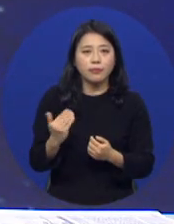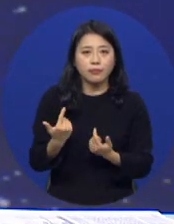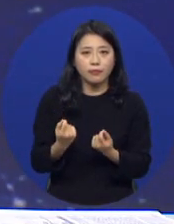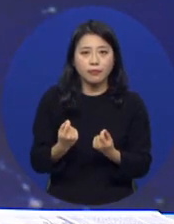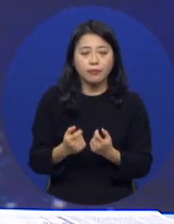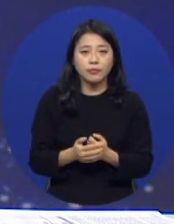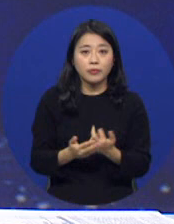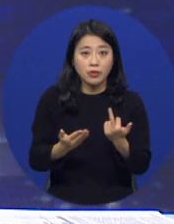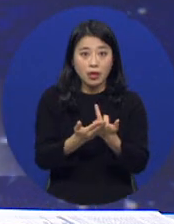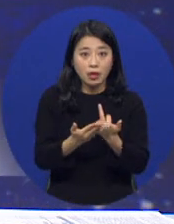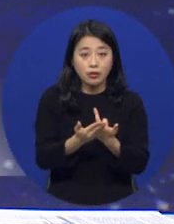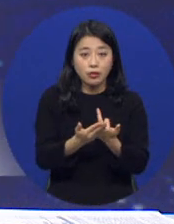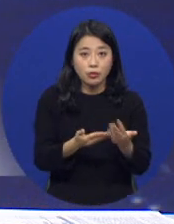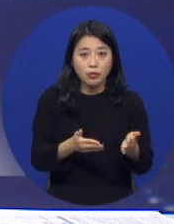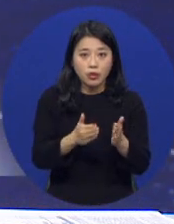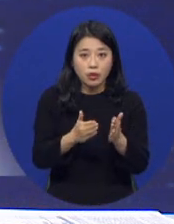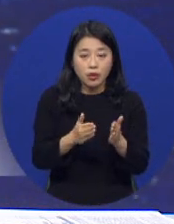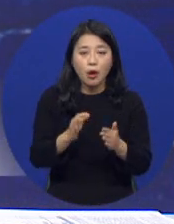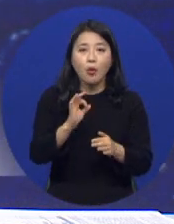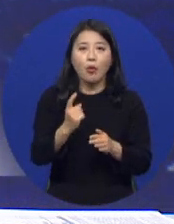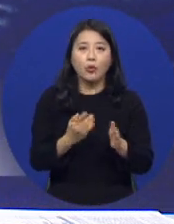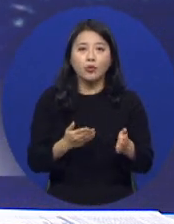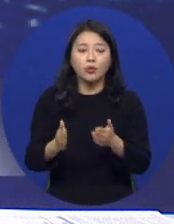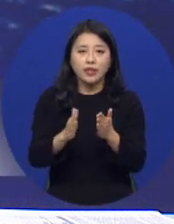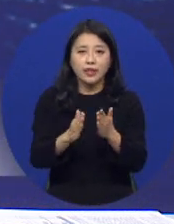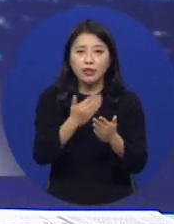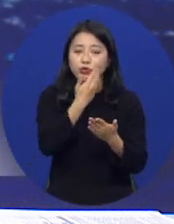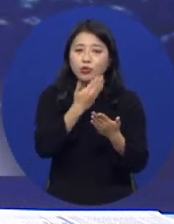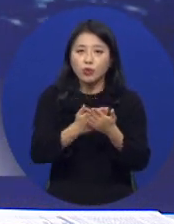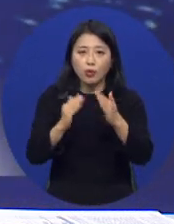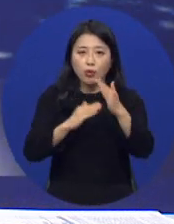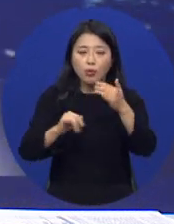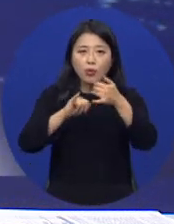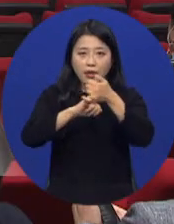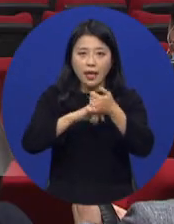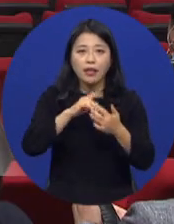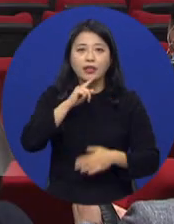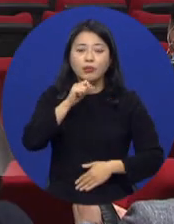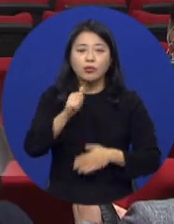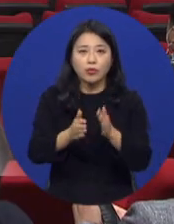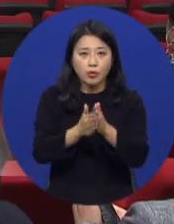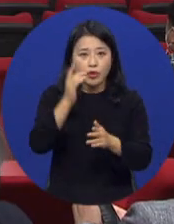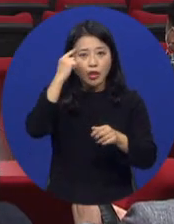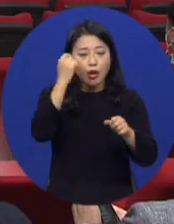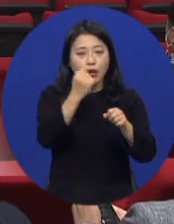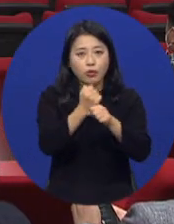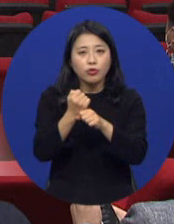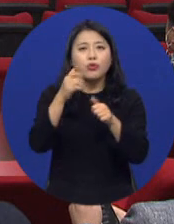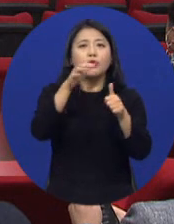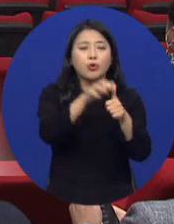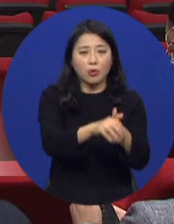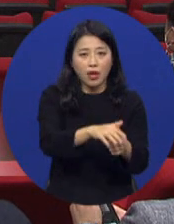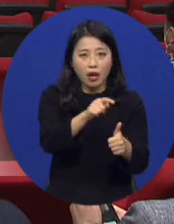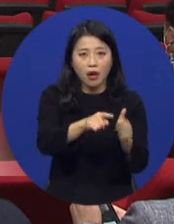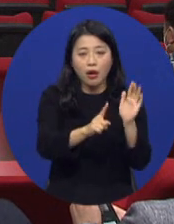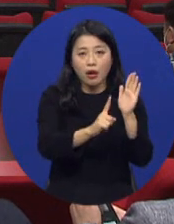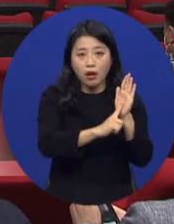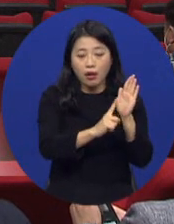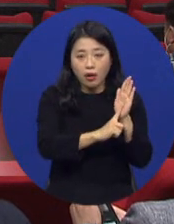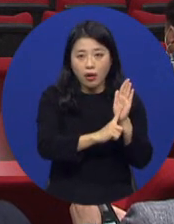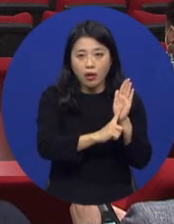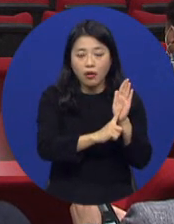제주도는 o형은 제주도지사의 핵심 공약인 15분도 시제주 기본구상 용역이 한 차례 유찰돼